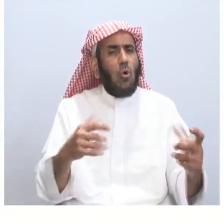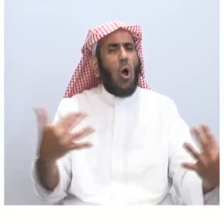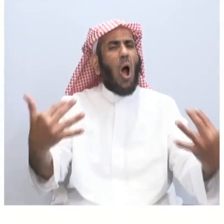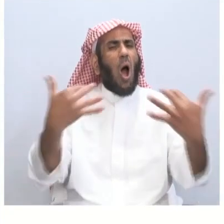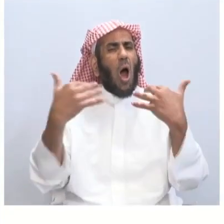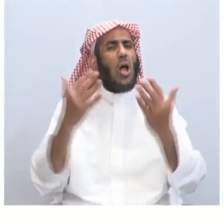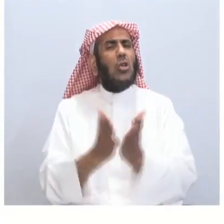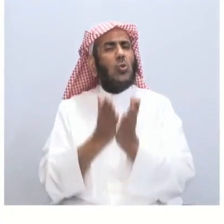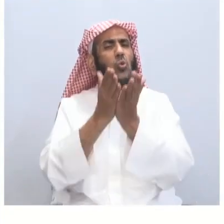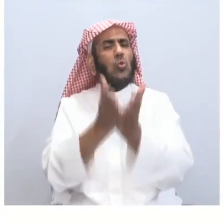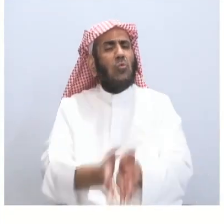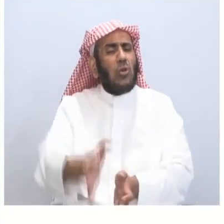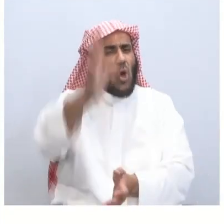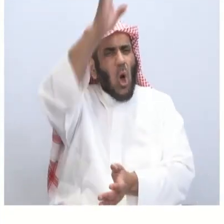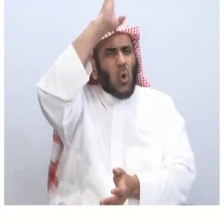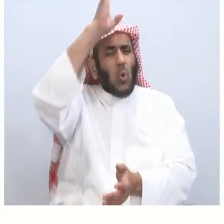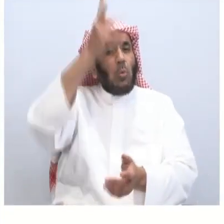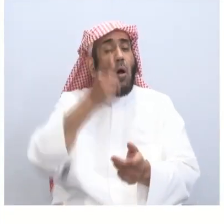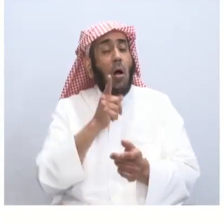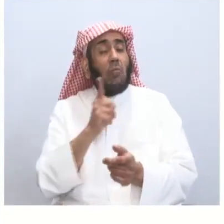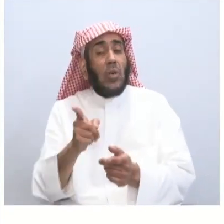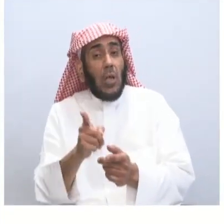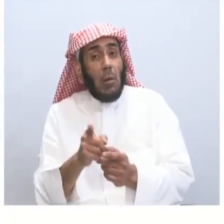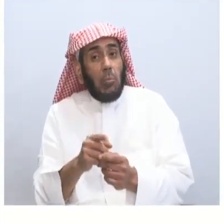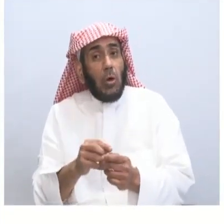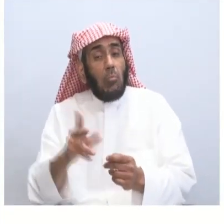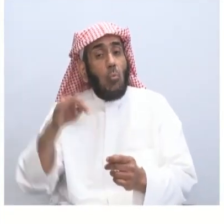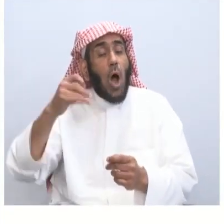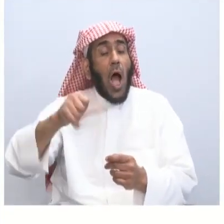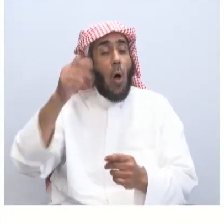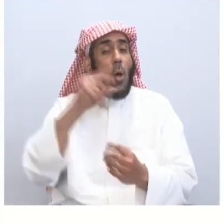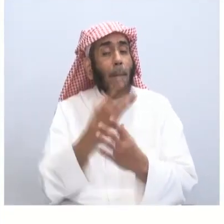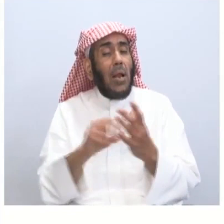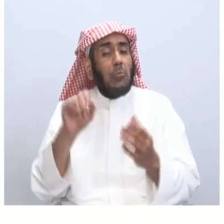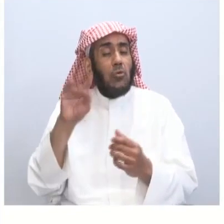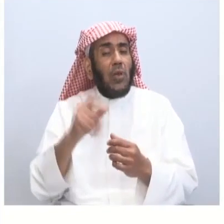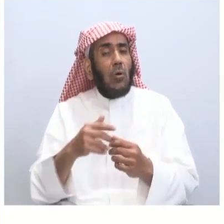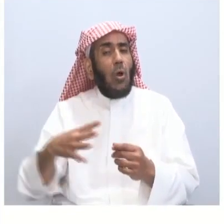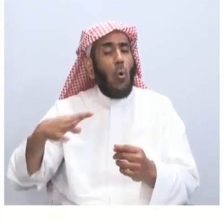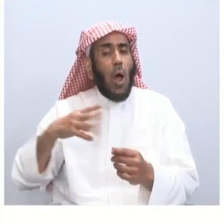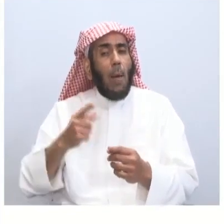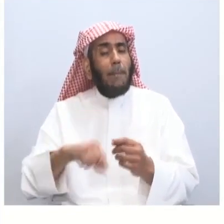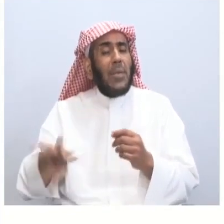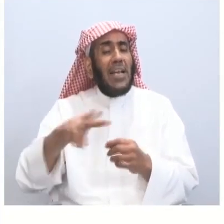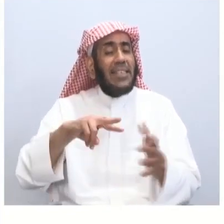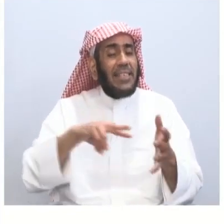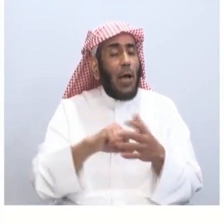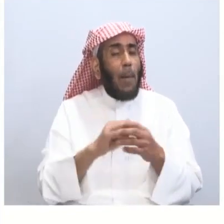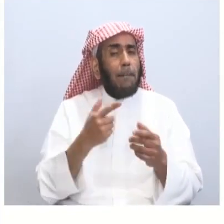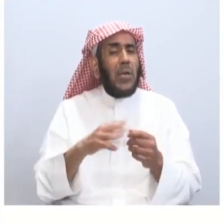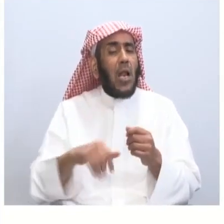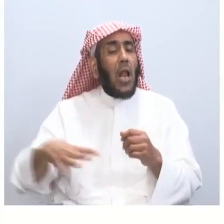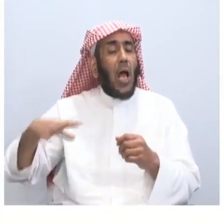سفن الروم فطلب معاويه بن ابي سفيان وكان والد بلاد الشام من